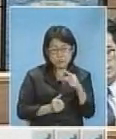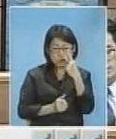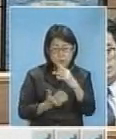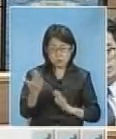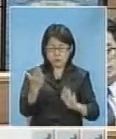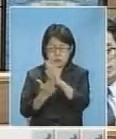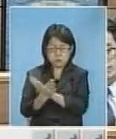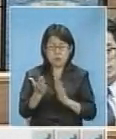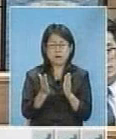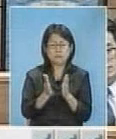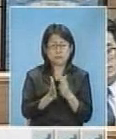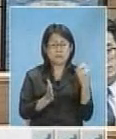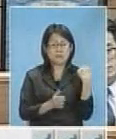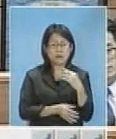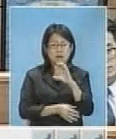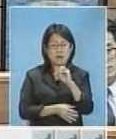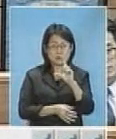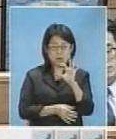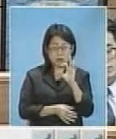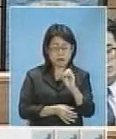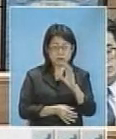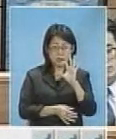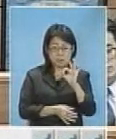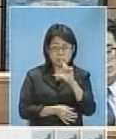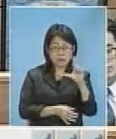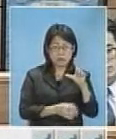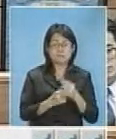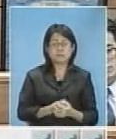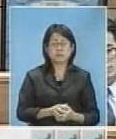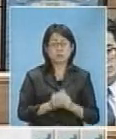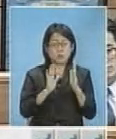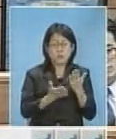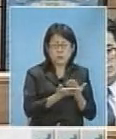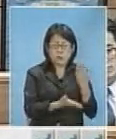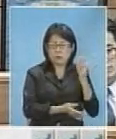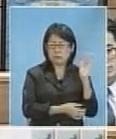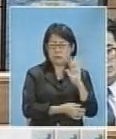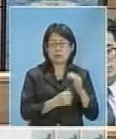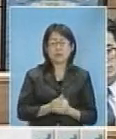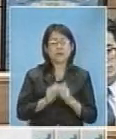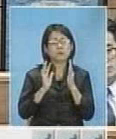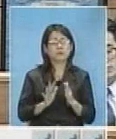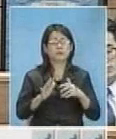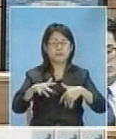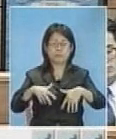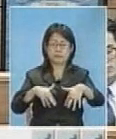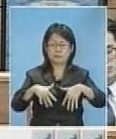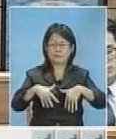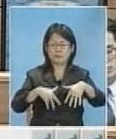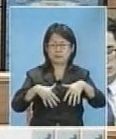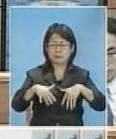านบัญชีครับ59ล้านบัญชีไม่ใช่บัญชีของเศรษฐีนะครับเป็นบัญชีของพี่น้องประชาช